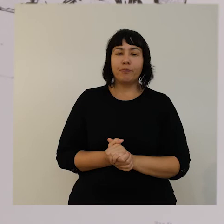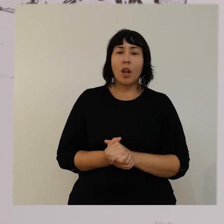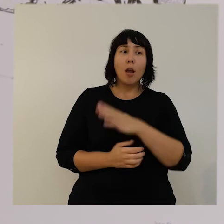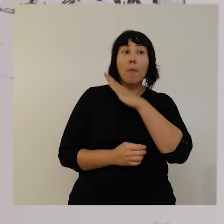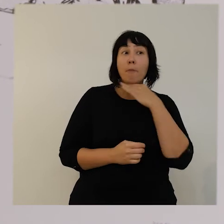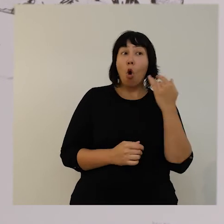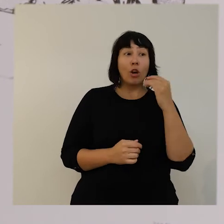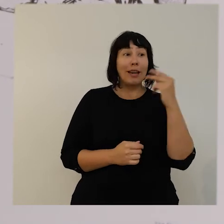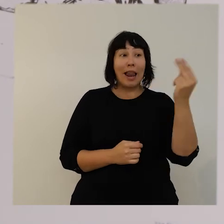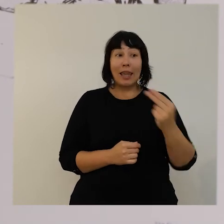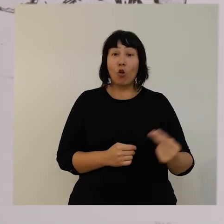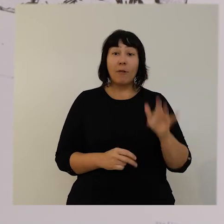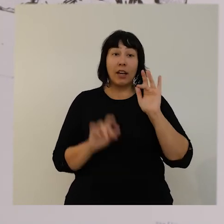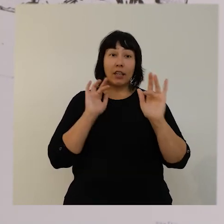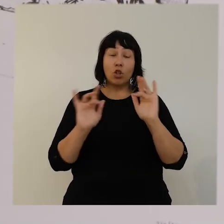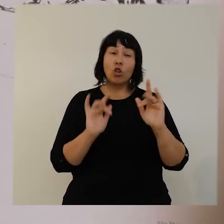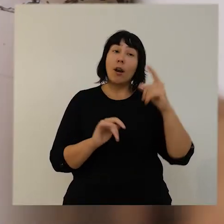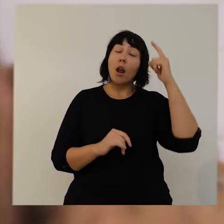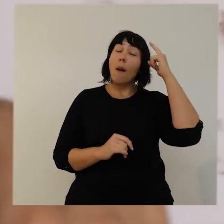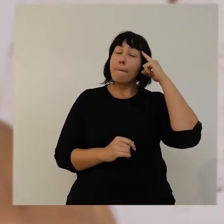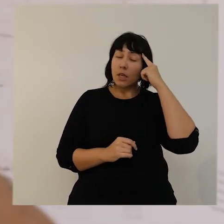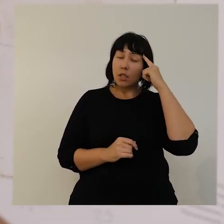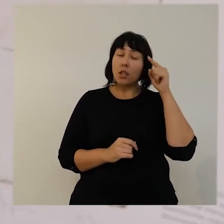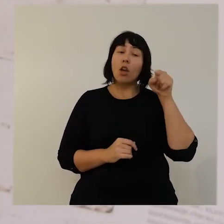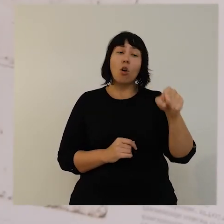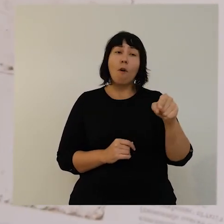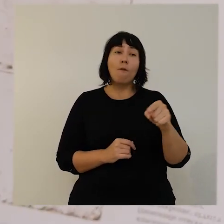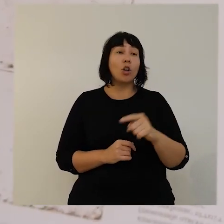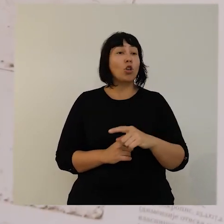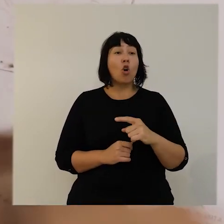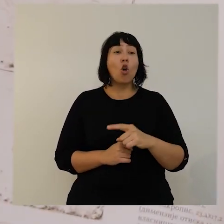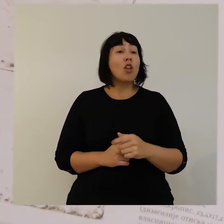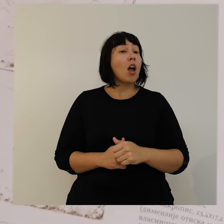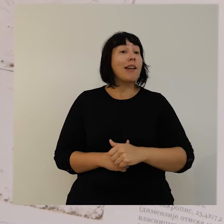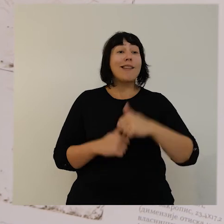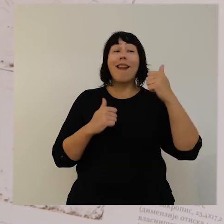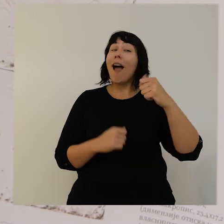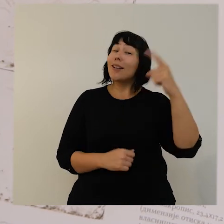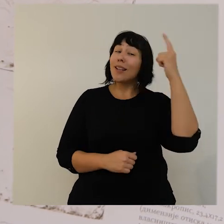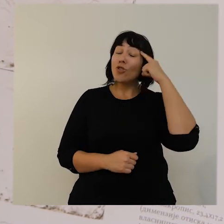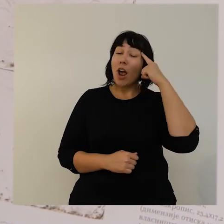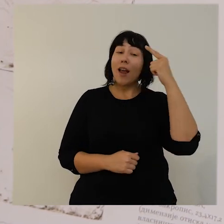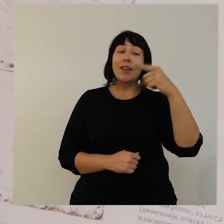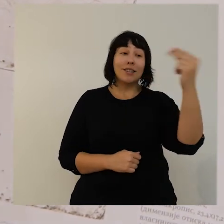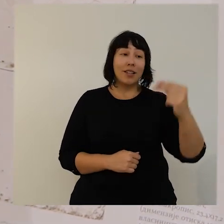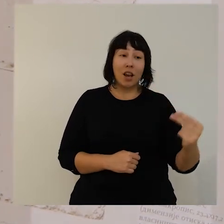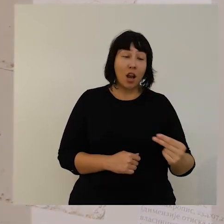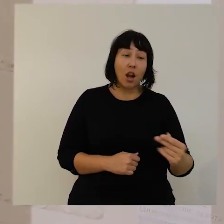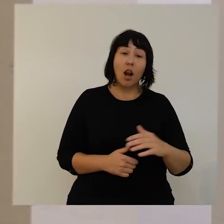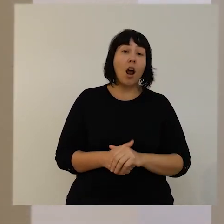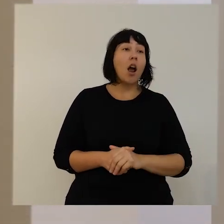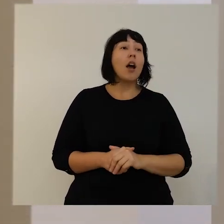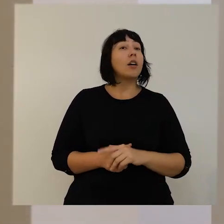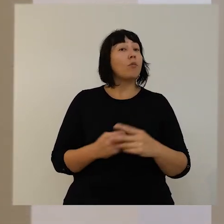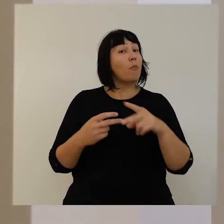za najbolju izložbu. Mnogi likovni kritičari smatraju ga jednim od najznačajnijih savremenih srpskih slikara, isihastom